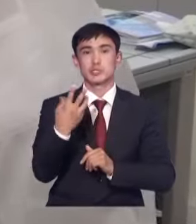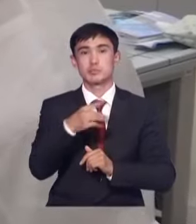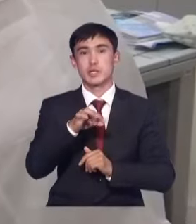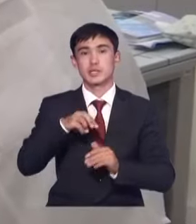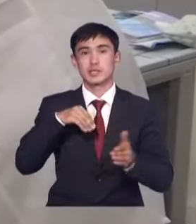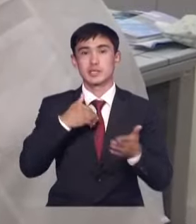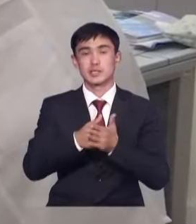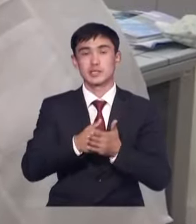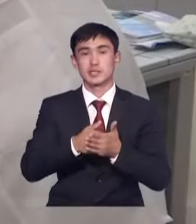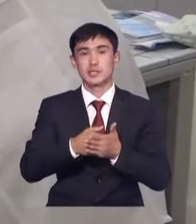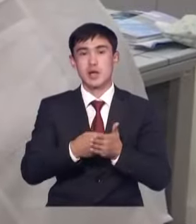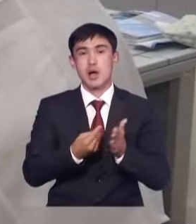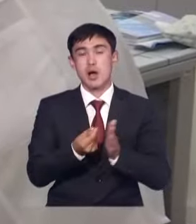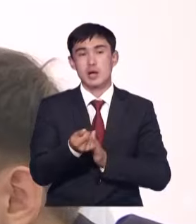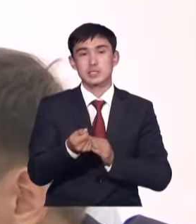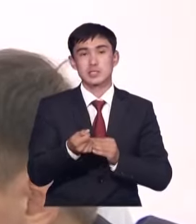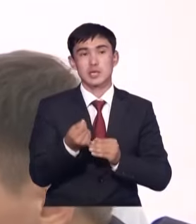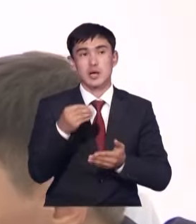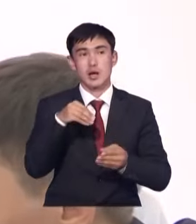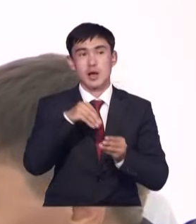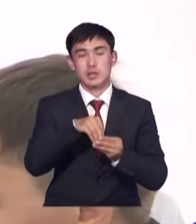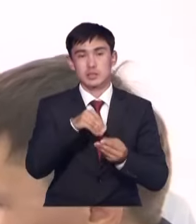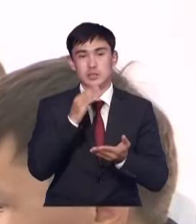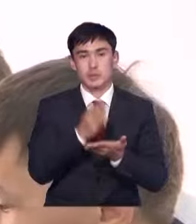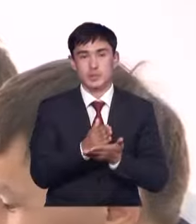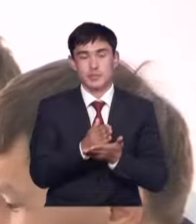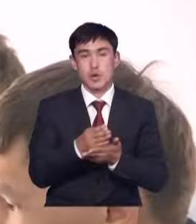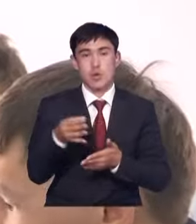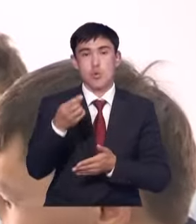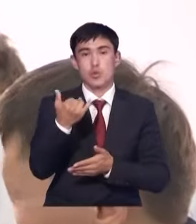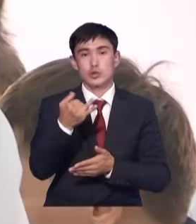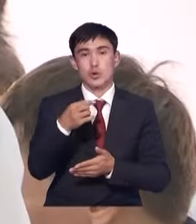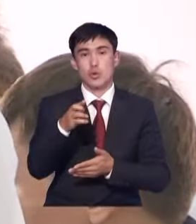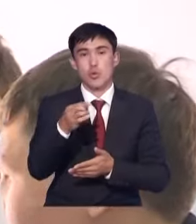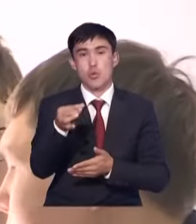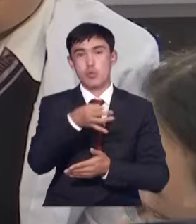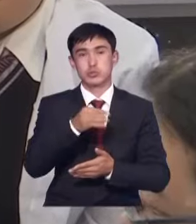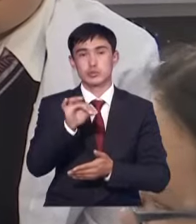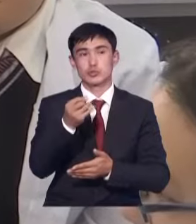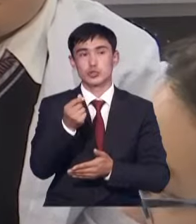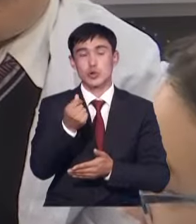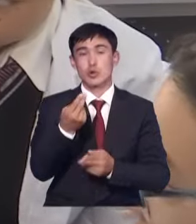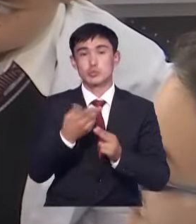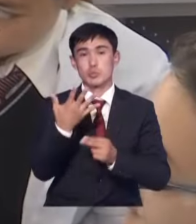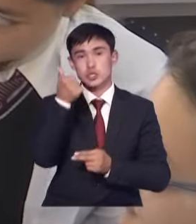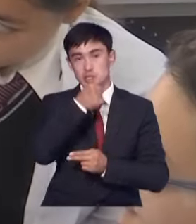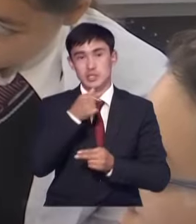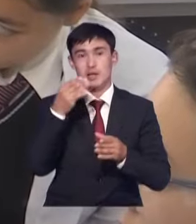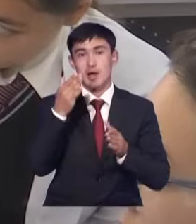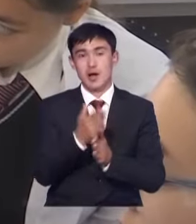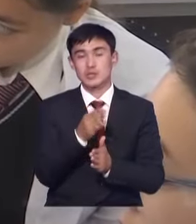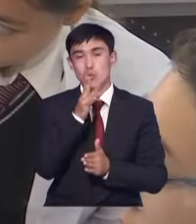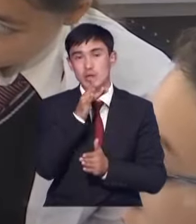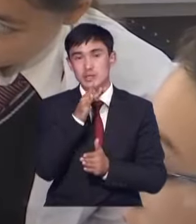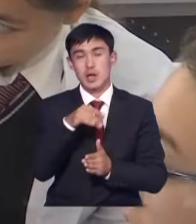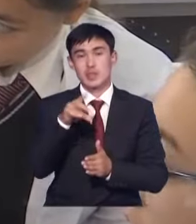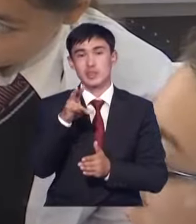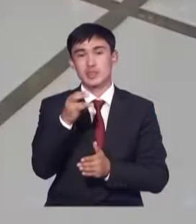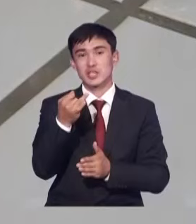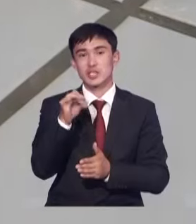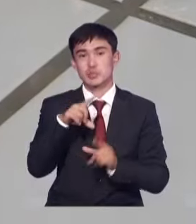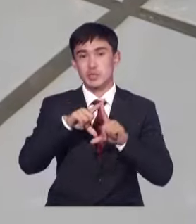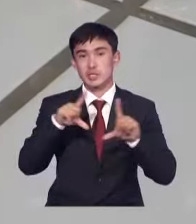теңгеге дейін мөлшерде қаржы қалдықтары жинақталған. Ұлытау облысының бюджеті көлеміндегі қаражат осы 5 жылдан аз уақыт ішінде Назарбаев